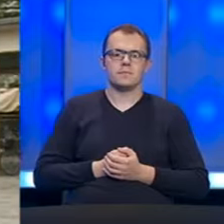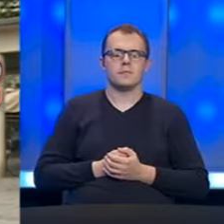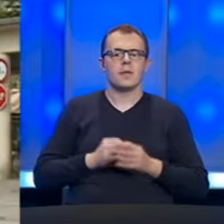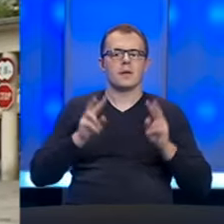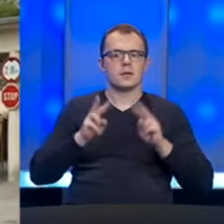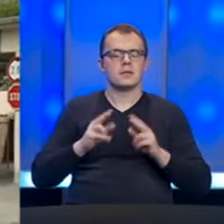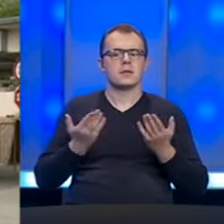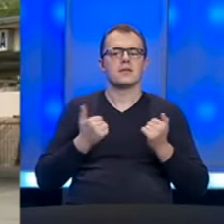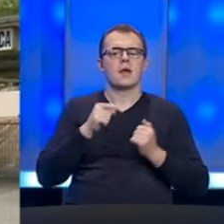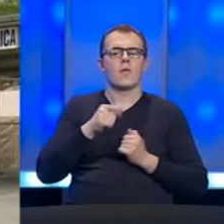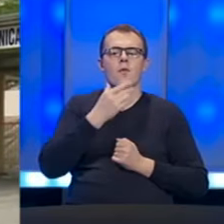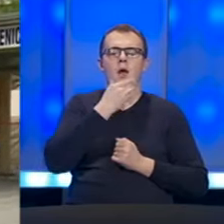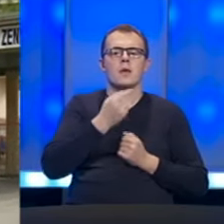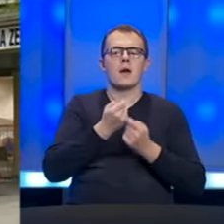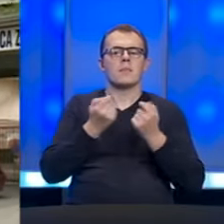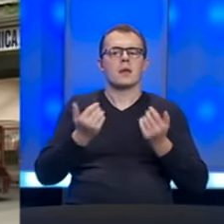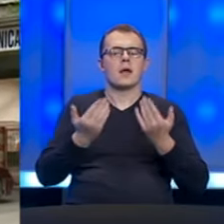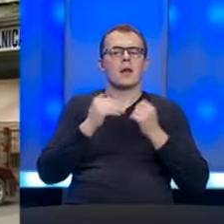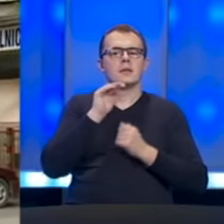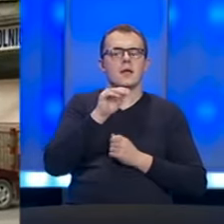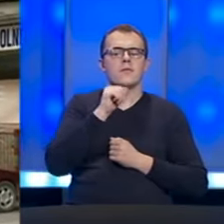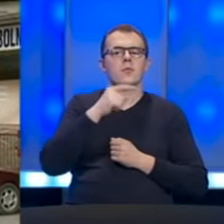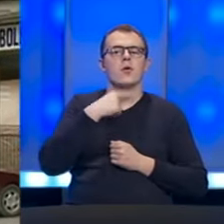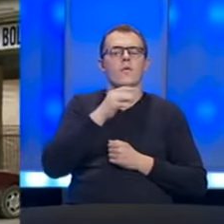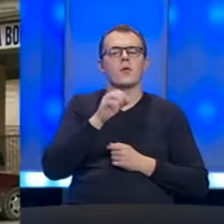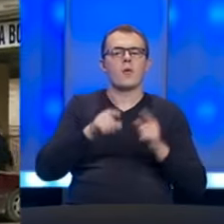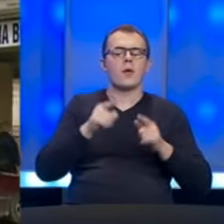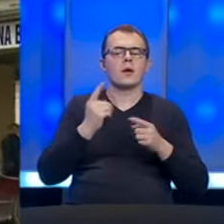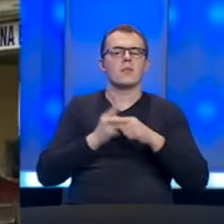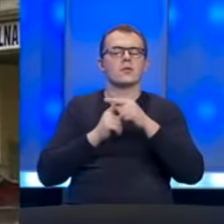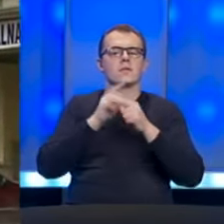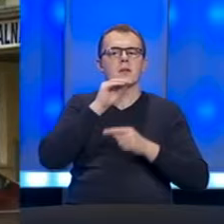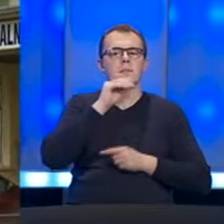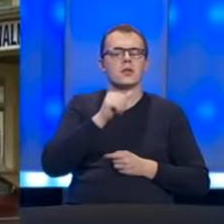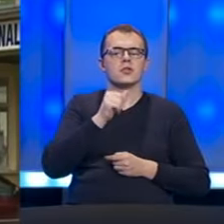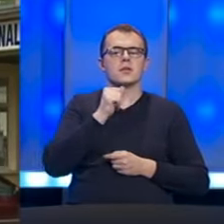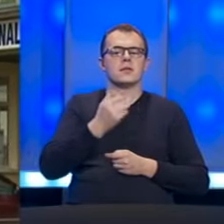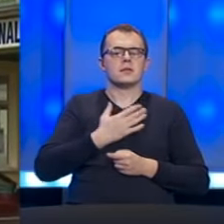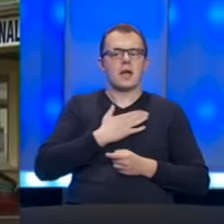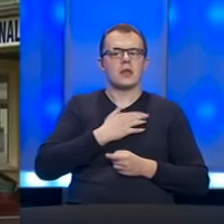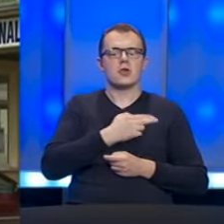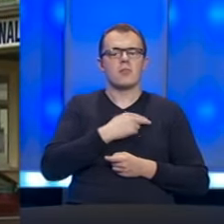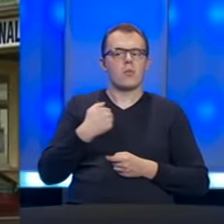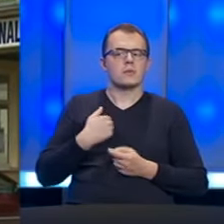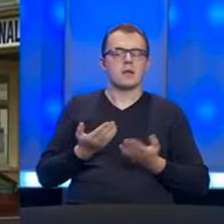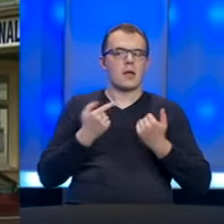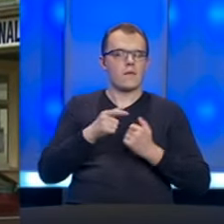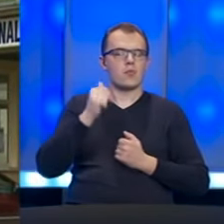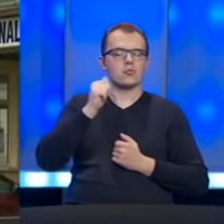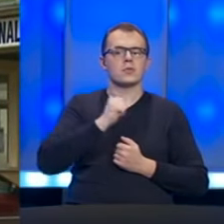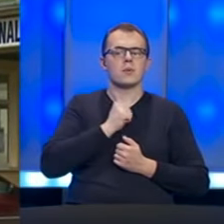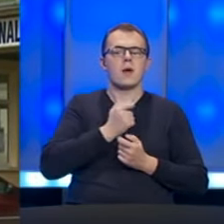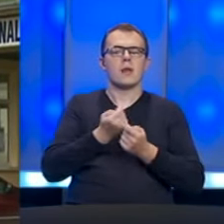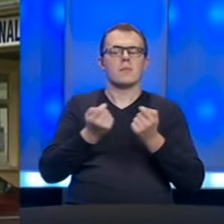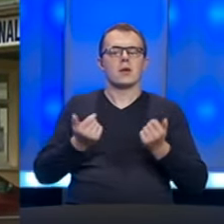Zaista je ovo lijepa prilika da se javljamo i da govorimo o nekim pozitivnim pričama iz naše bolnice. I evo, jučer smo imali